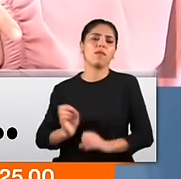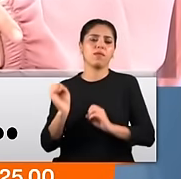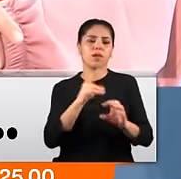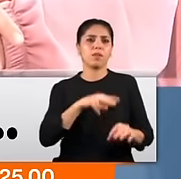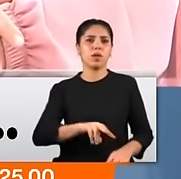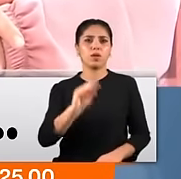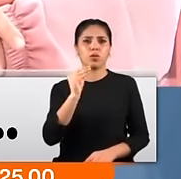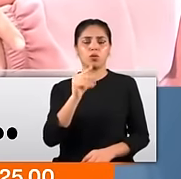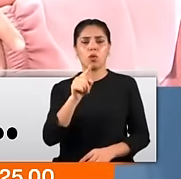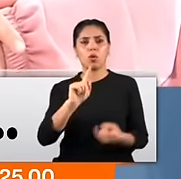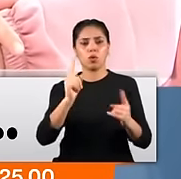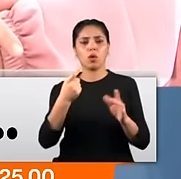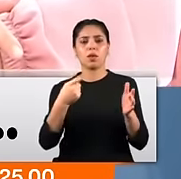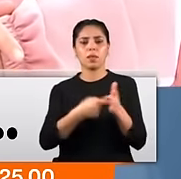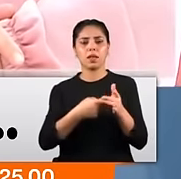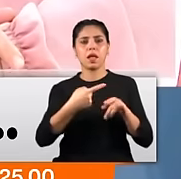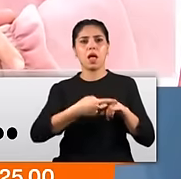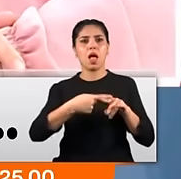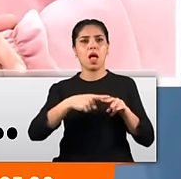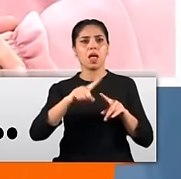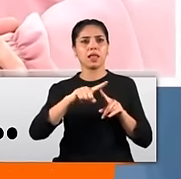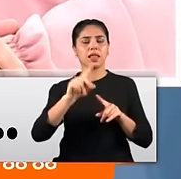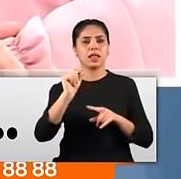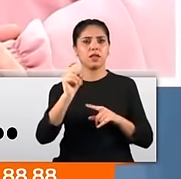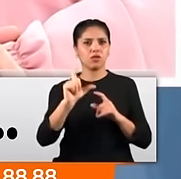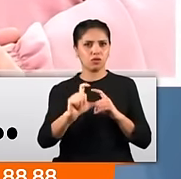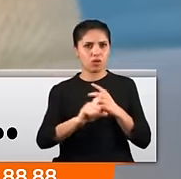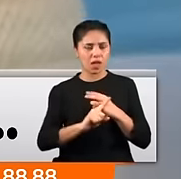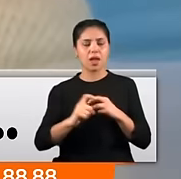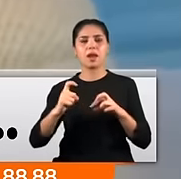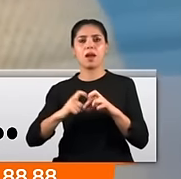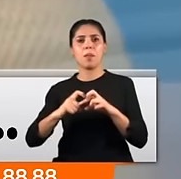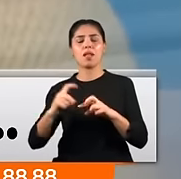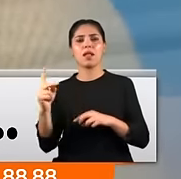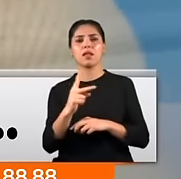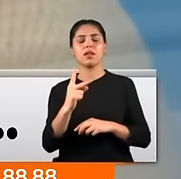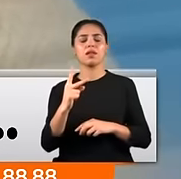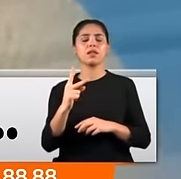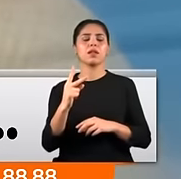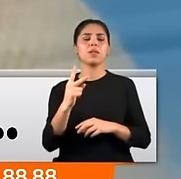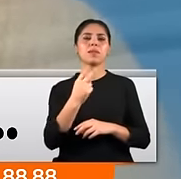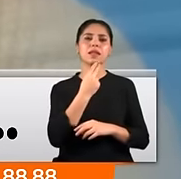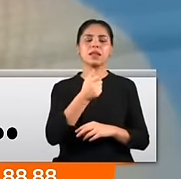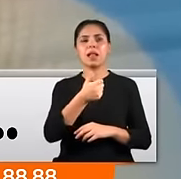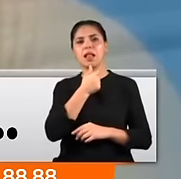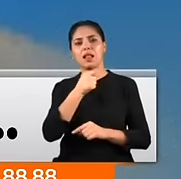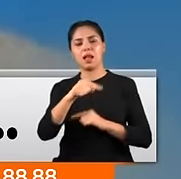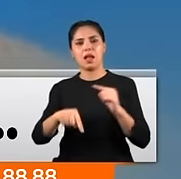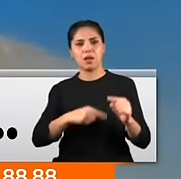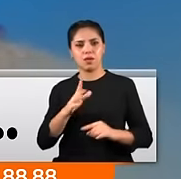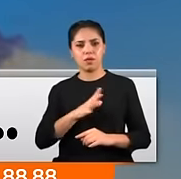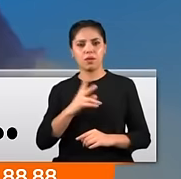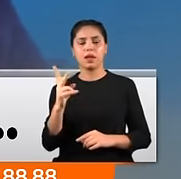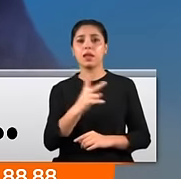çocukları, o dönemki isimleri Hatice ve Ramazan'ı aramak için stüdyomuzdaydı. Elinde tek bir bilgi vardı, o da iki kardeşin